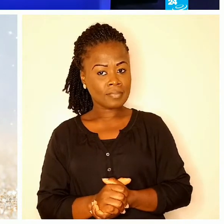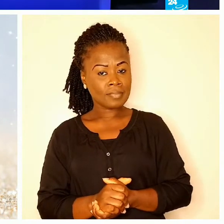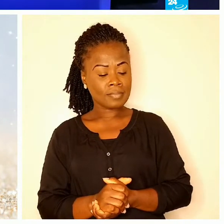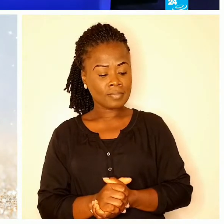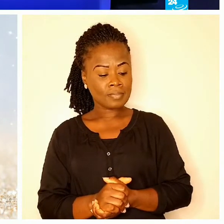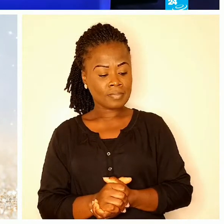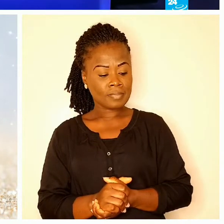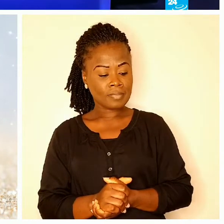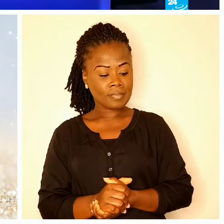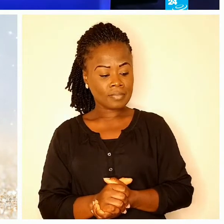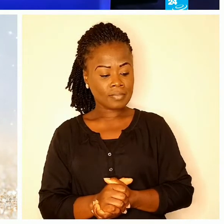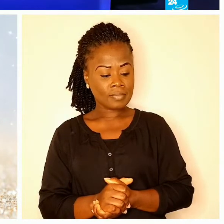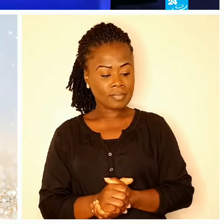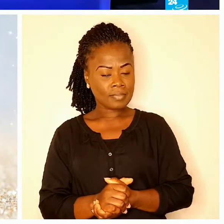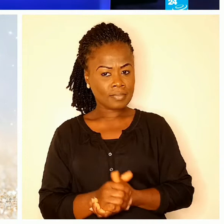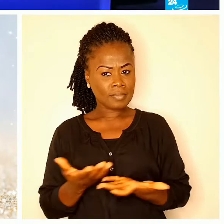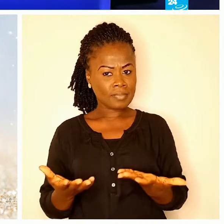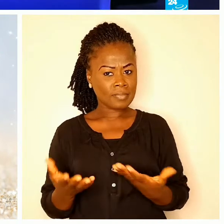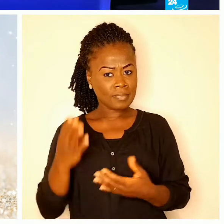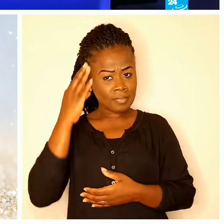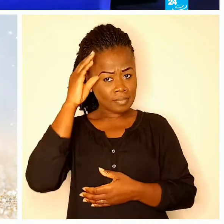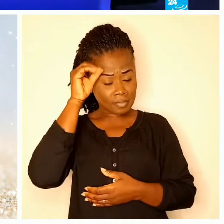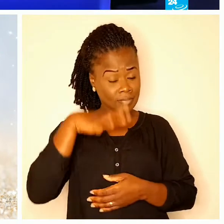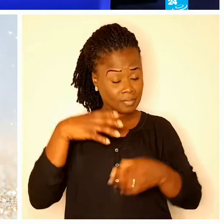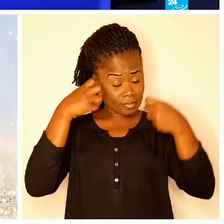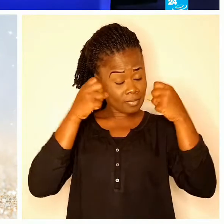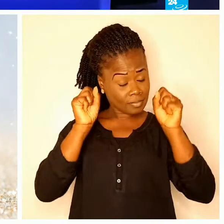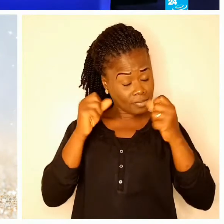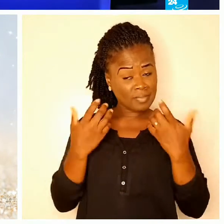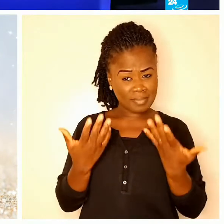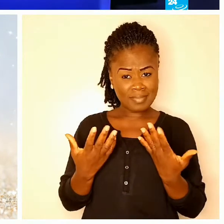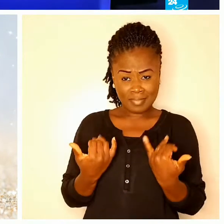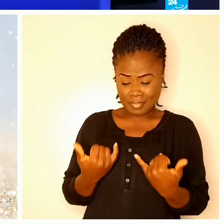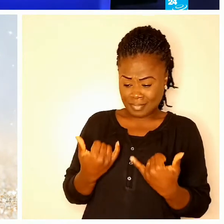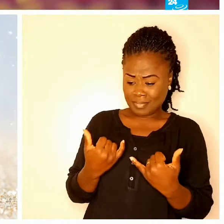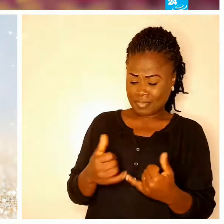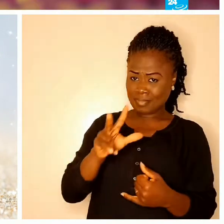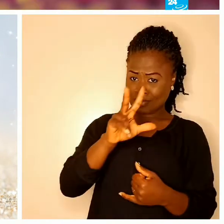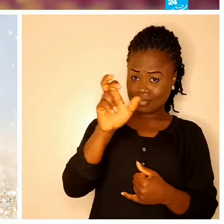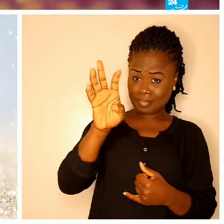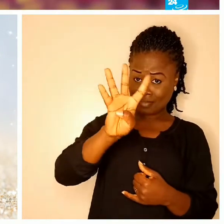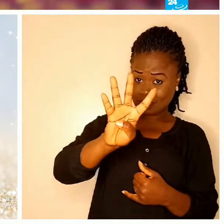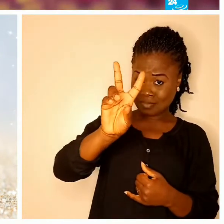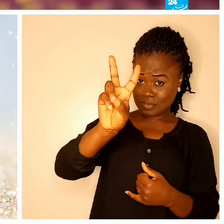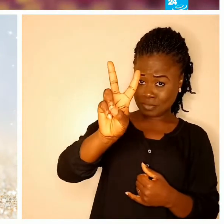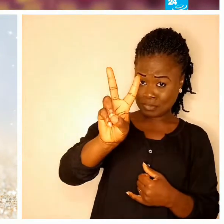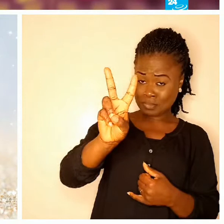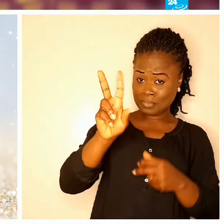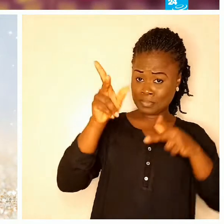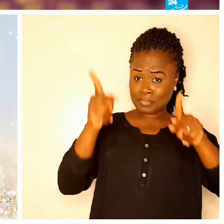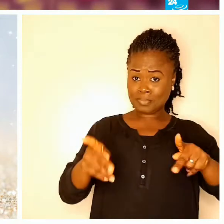Bonjour. Monsieur le Président, ce vendredi, avec 342 cas confirmés de